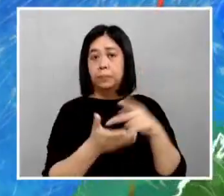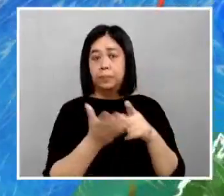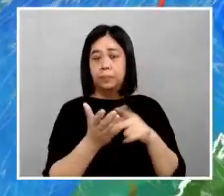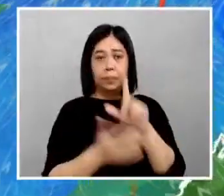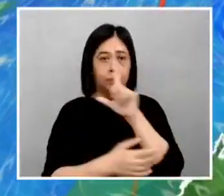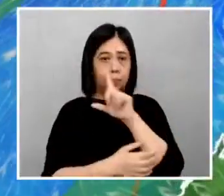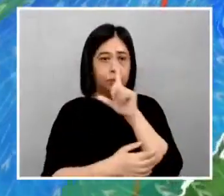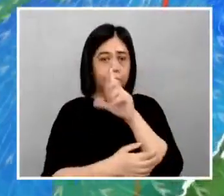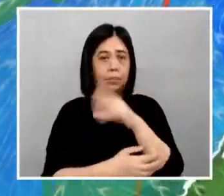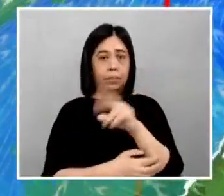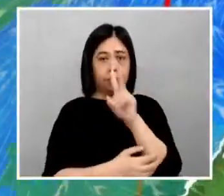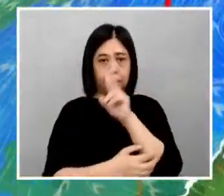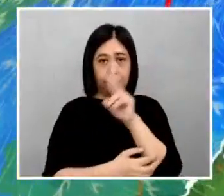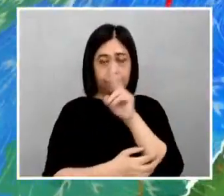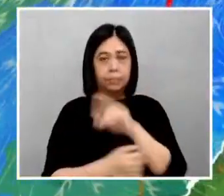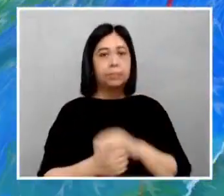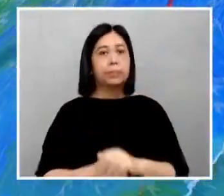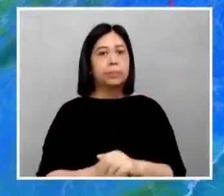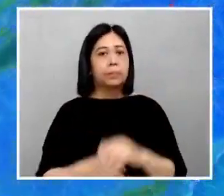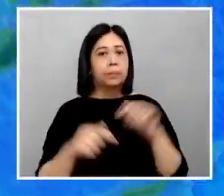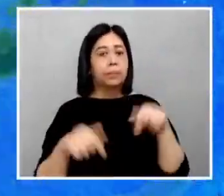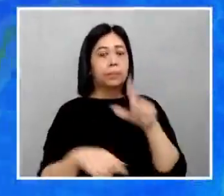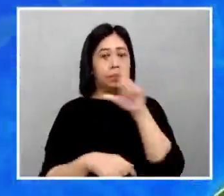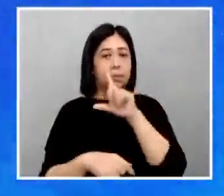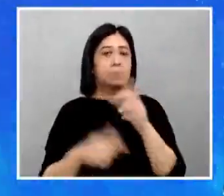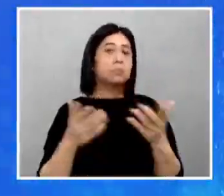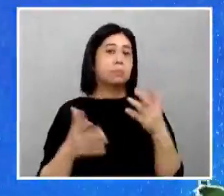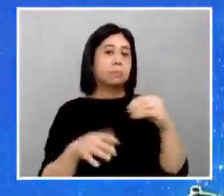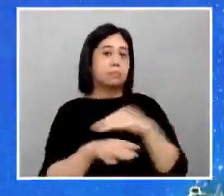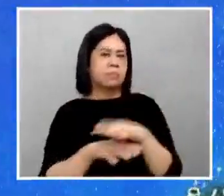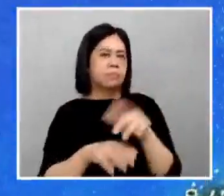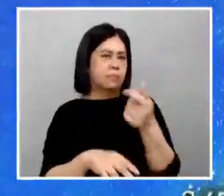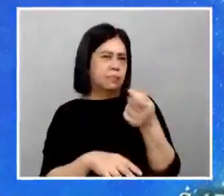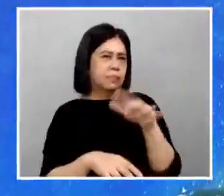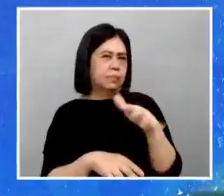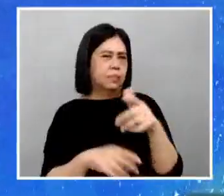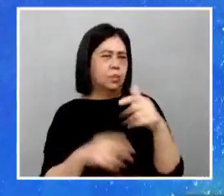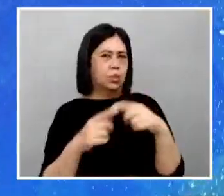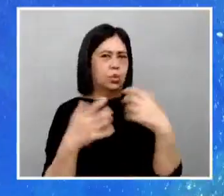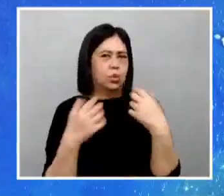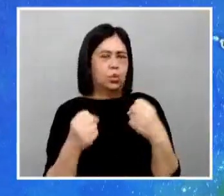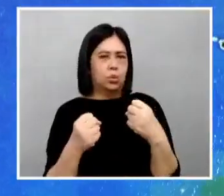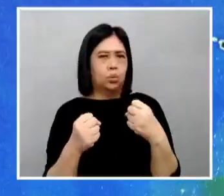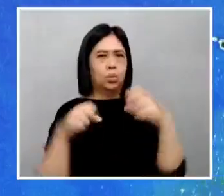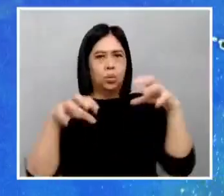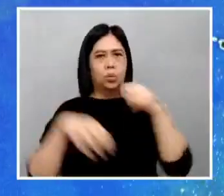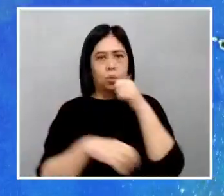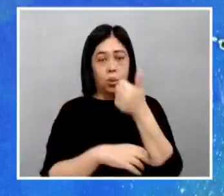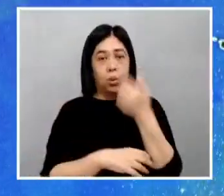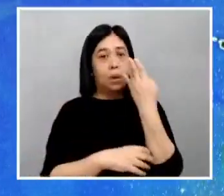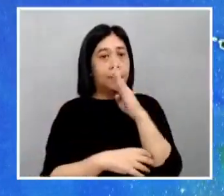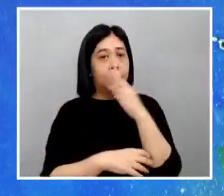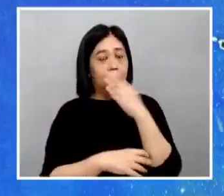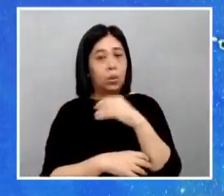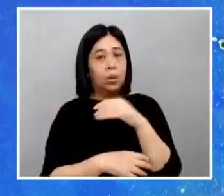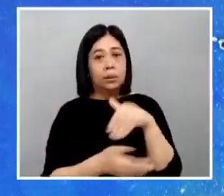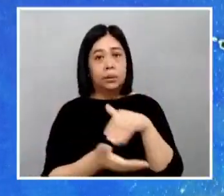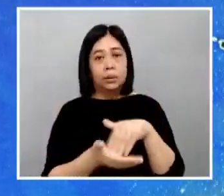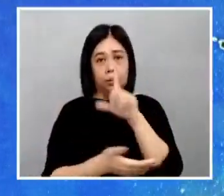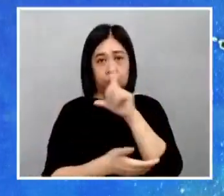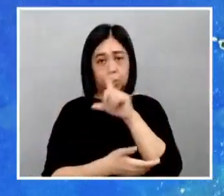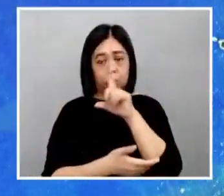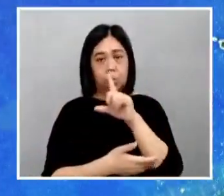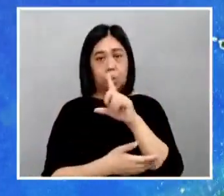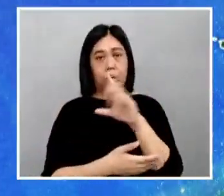ng Visayas. Dito sa Luzon, posibleng makaranas ng katamtaman hanggang sa malakas na ulan bukas ang Bicol Region, Central Luzon, Cagayan